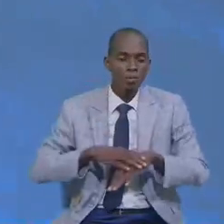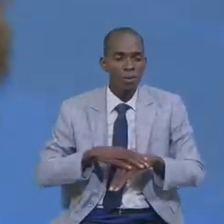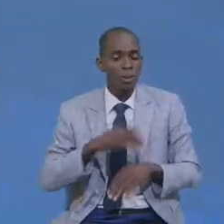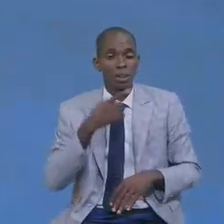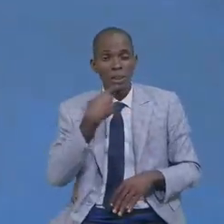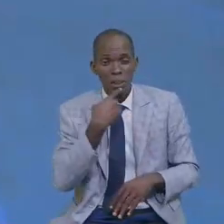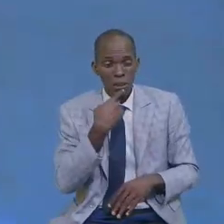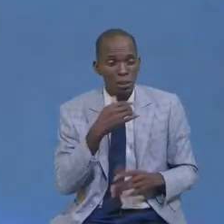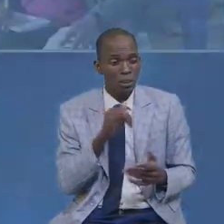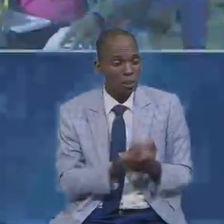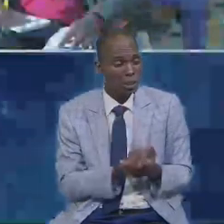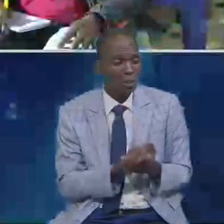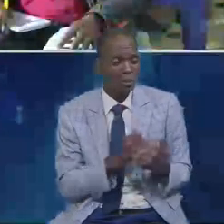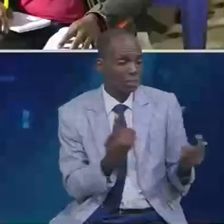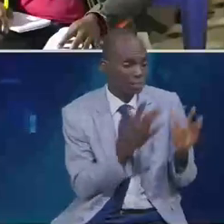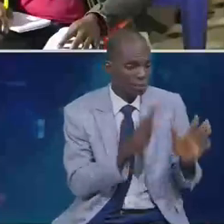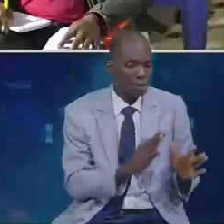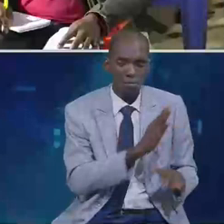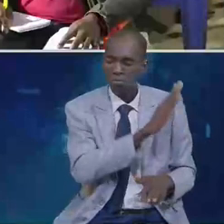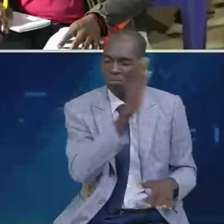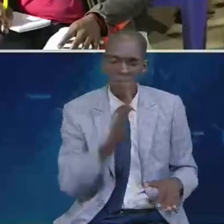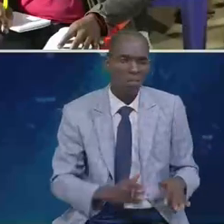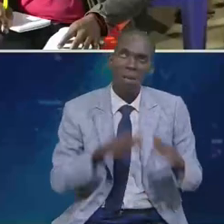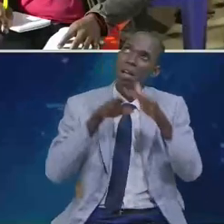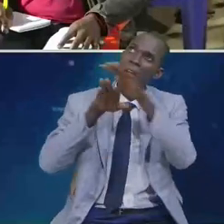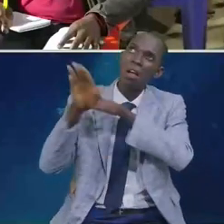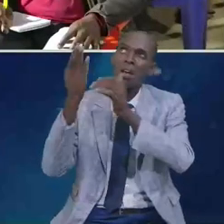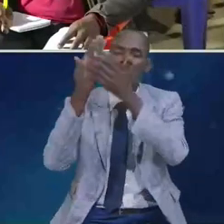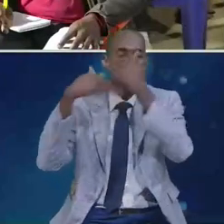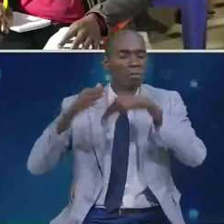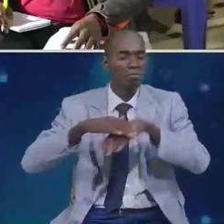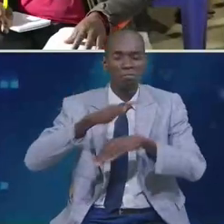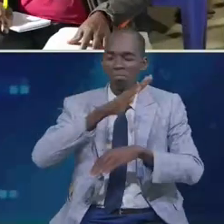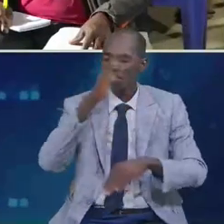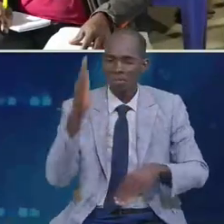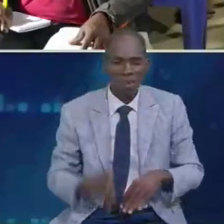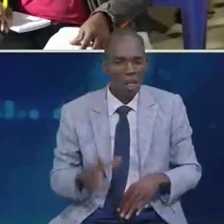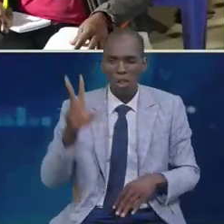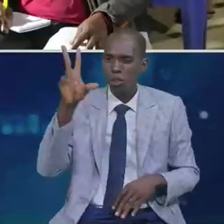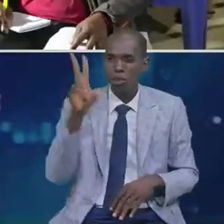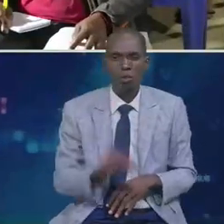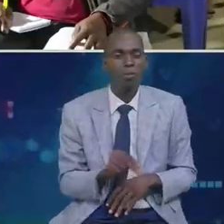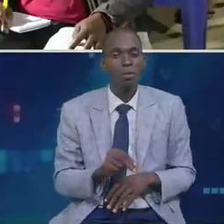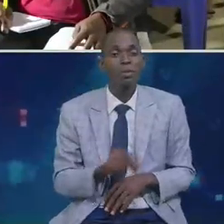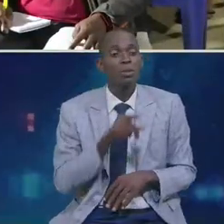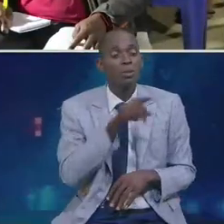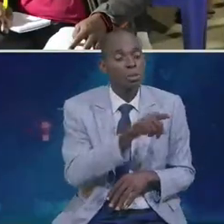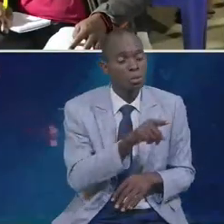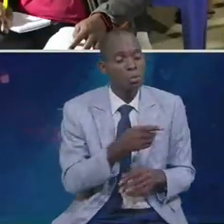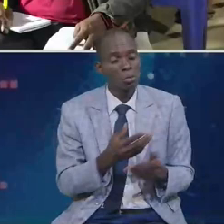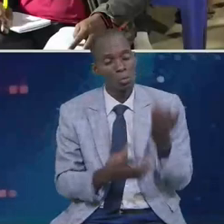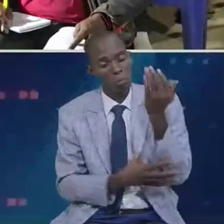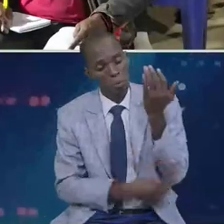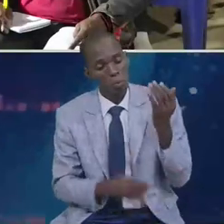pas dans sa demeure céleste. Non. Pourquoi, pour quelque raison que ce soit, tu peux rassembler tout l'argent que tu